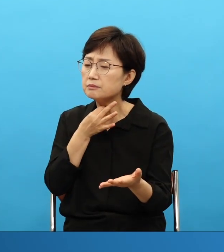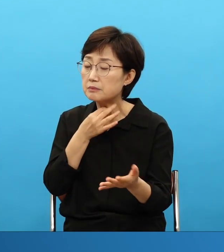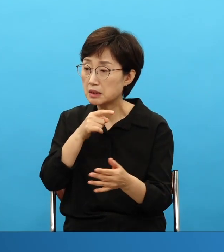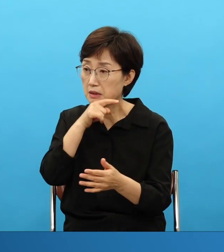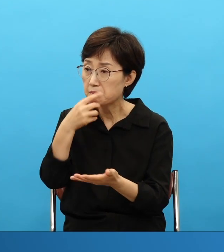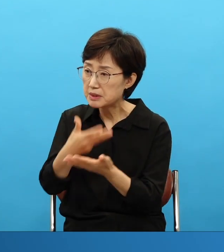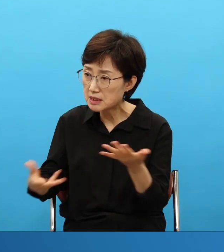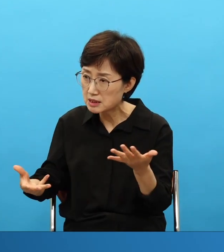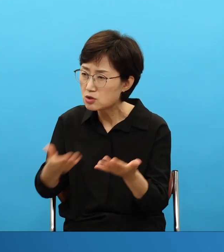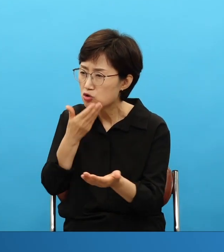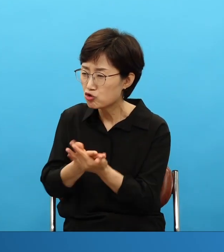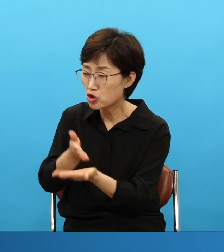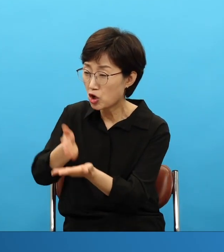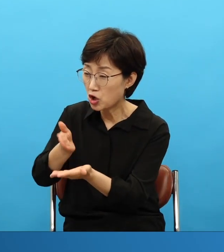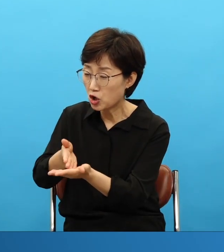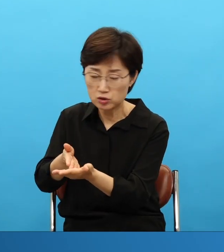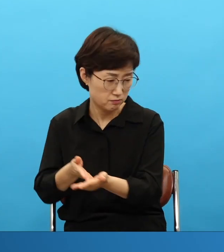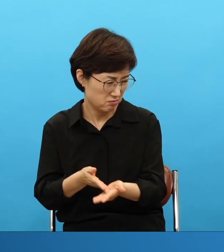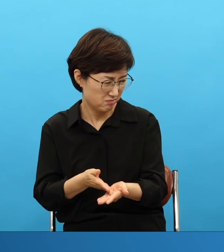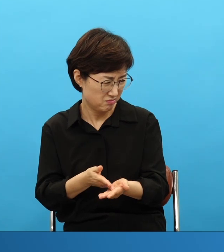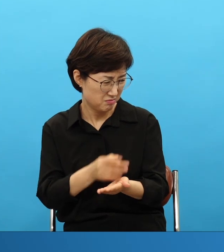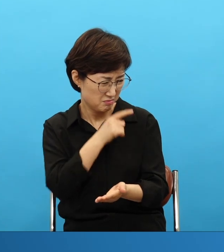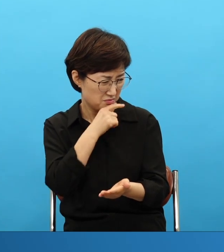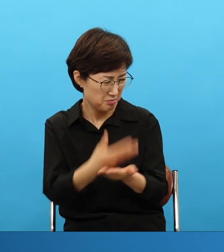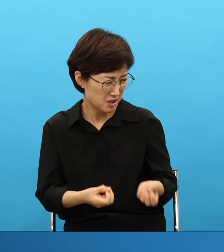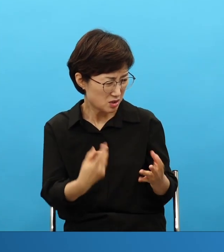뭐냐 이것들이 지금 정신을